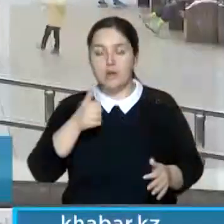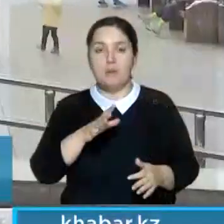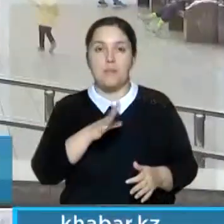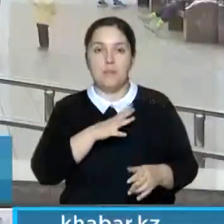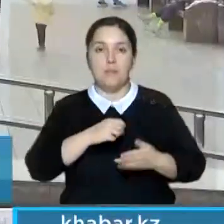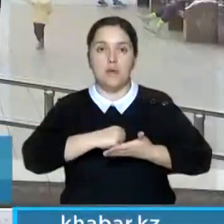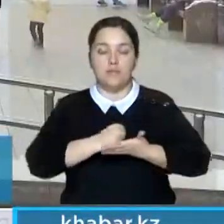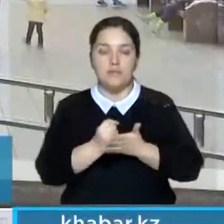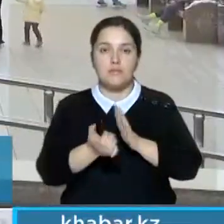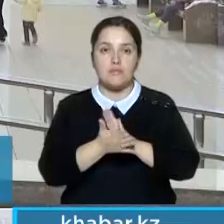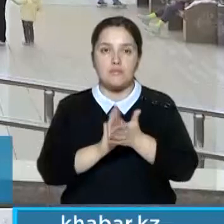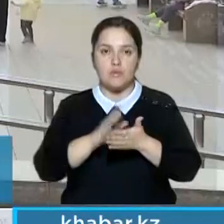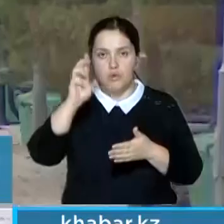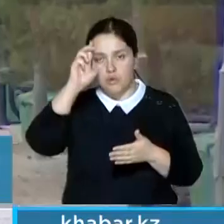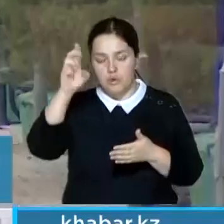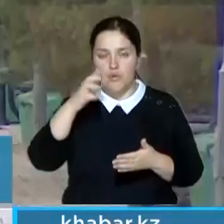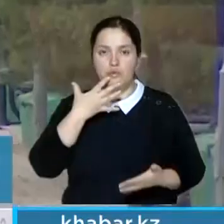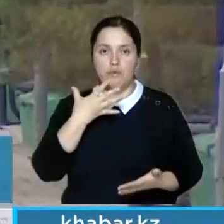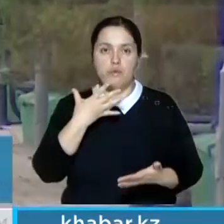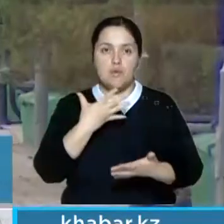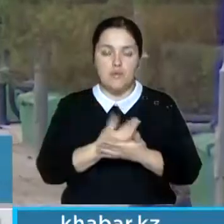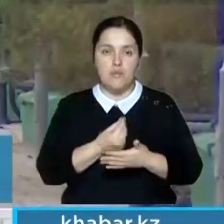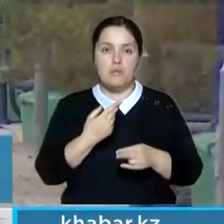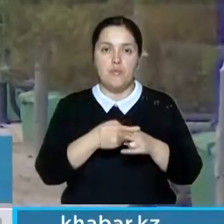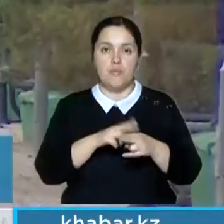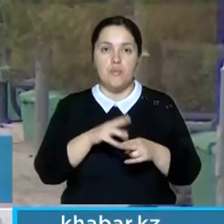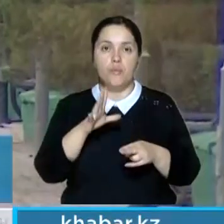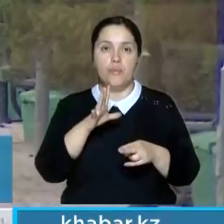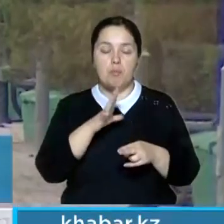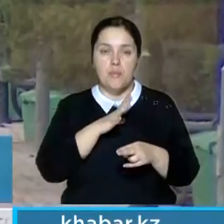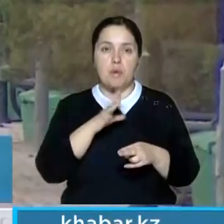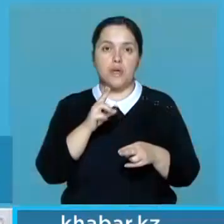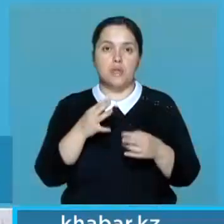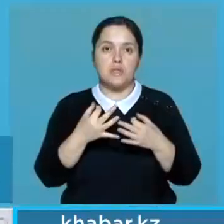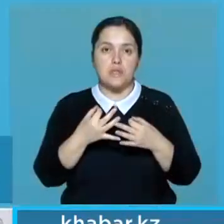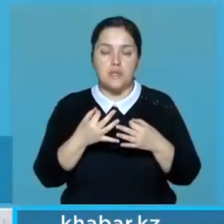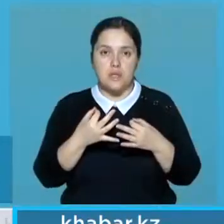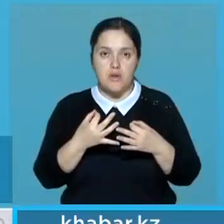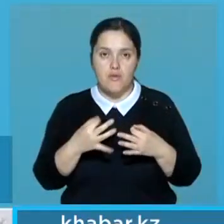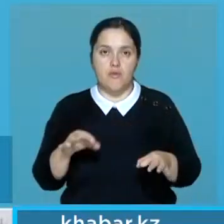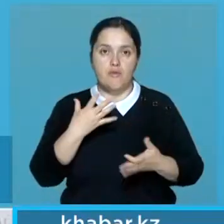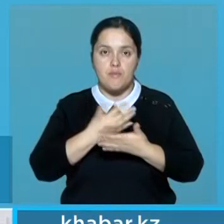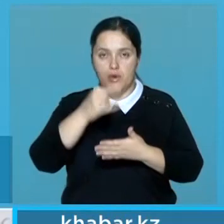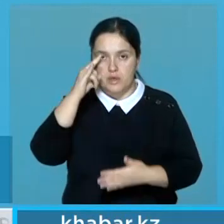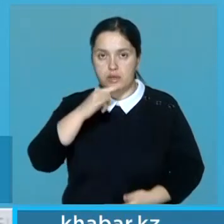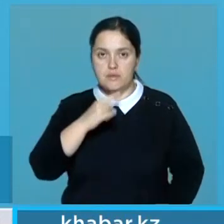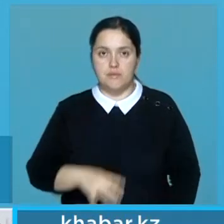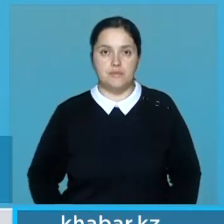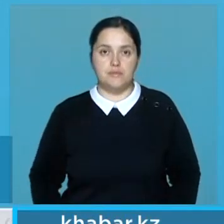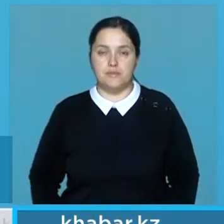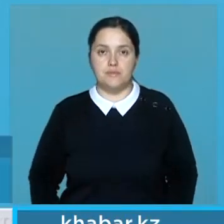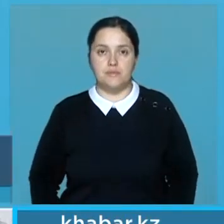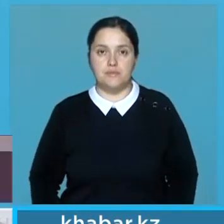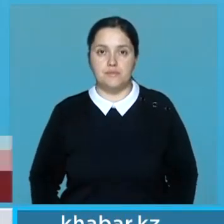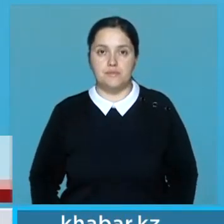принята декларация о государственном суверенитете, которая проложила дорогу к независимости Казахстана.